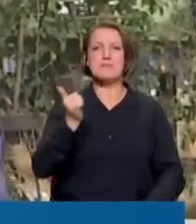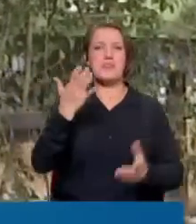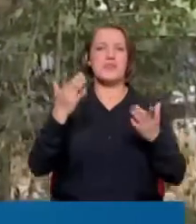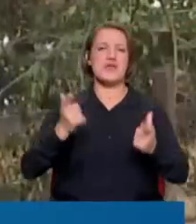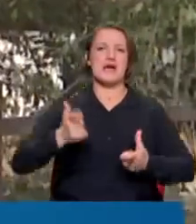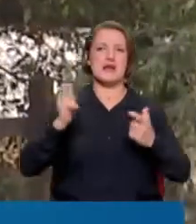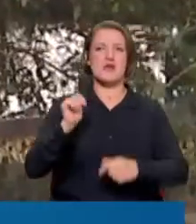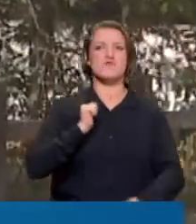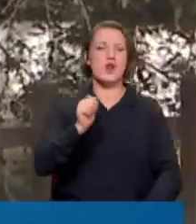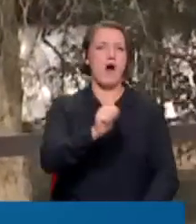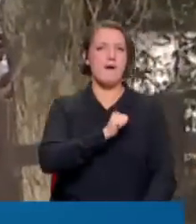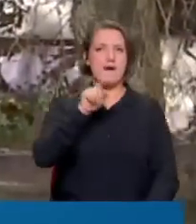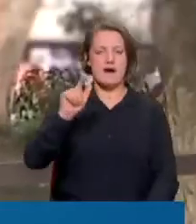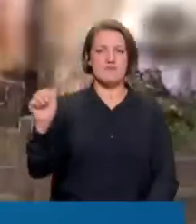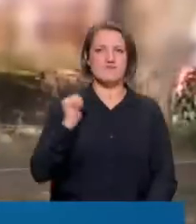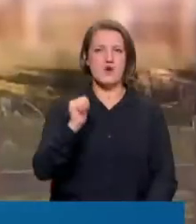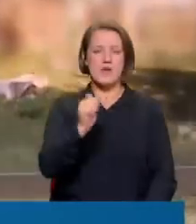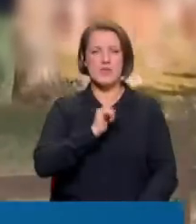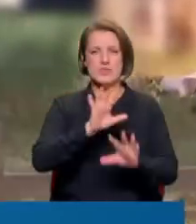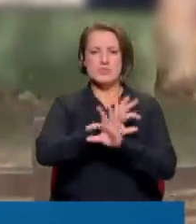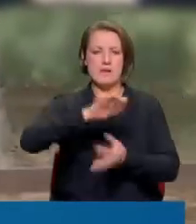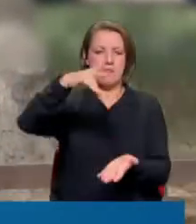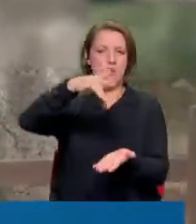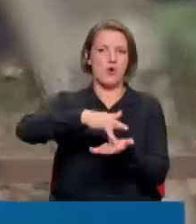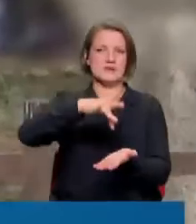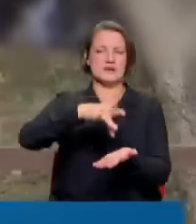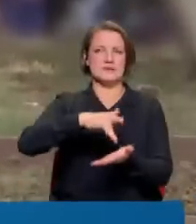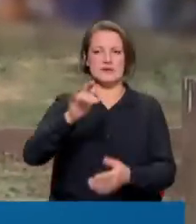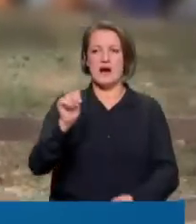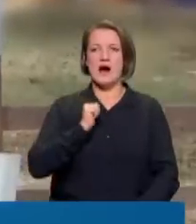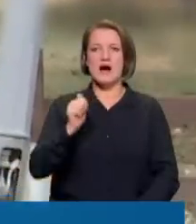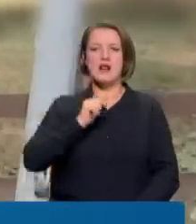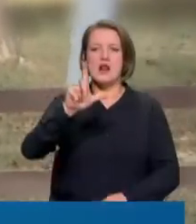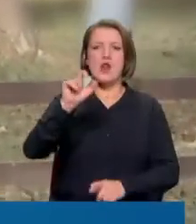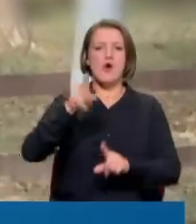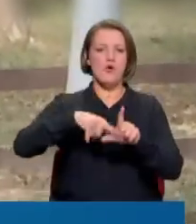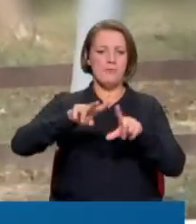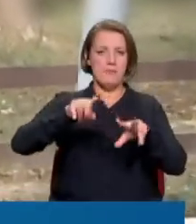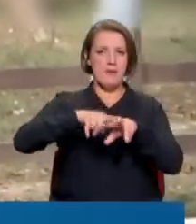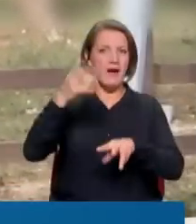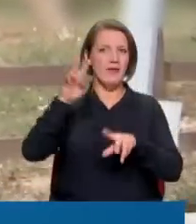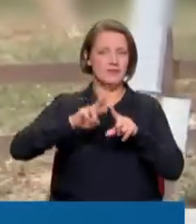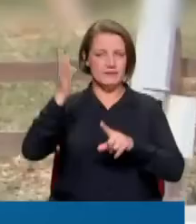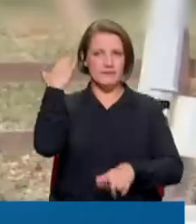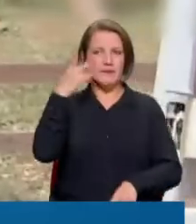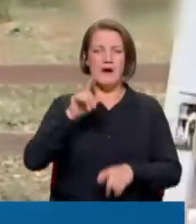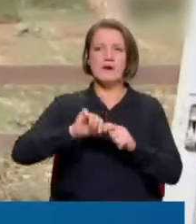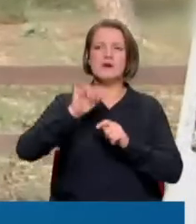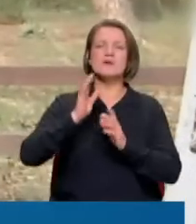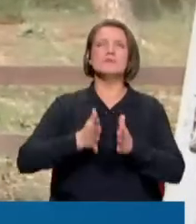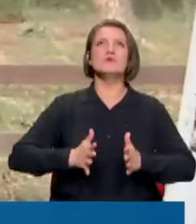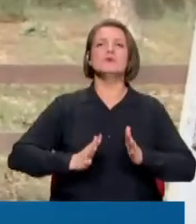yerlerinden Florya'da Florya'nın da tam ortasında Askeri Lojman Ken burada uzun çam